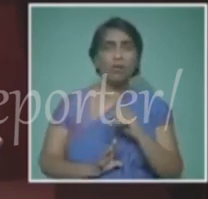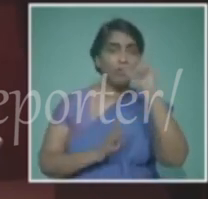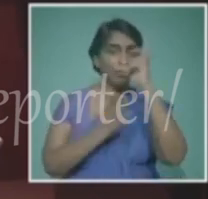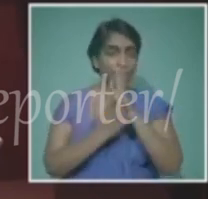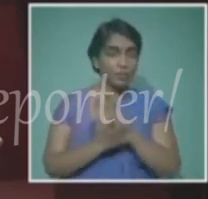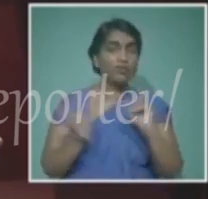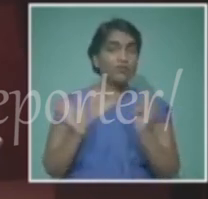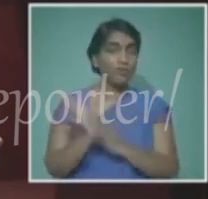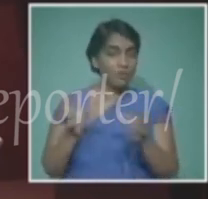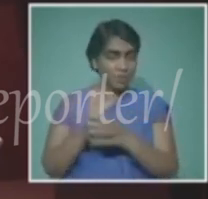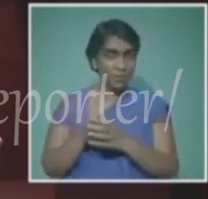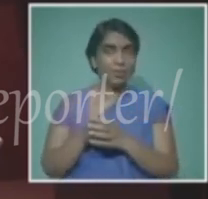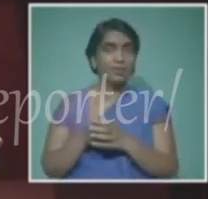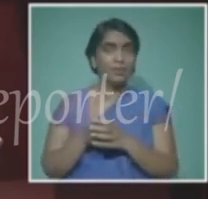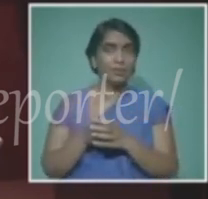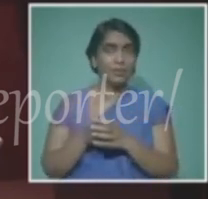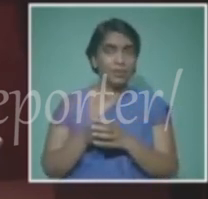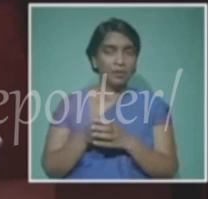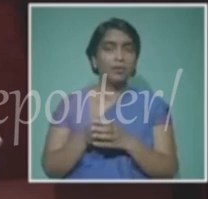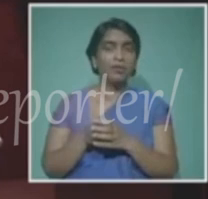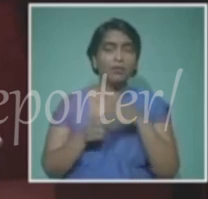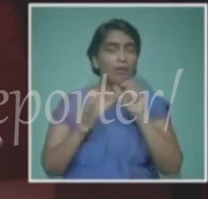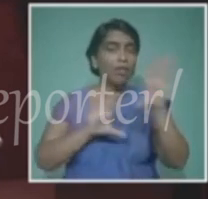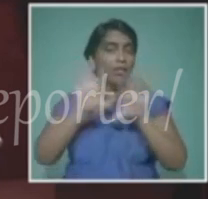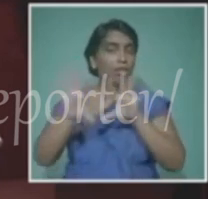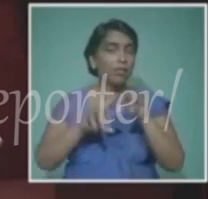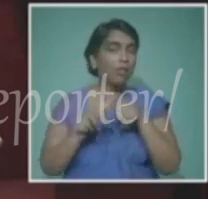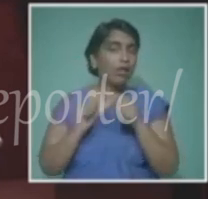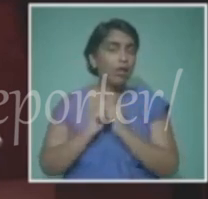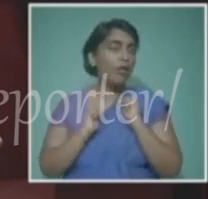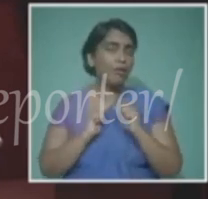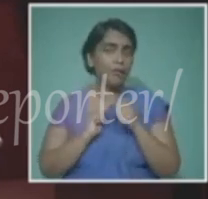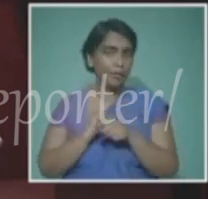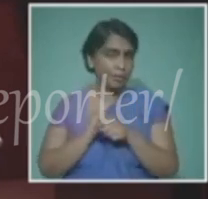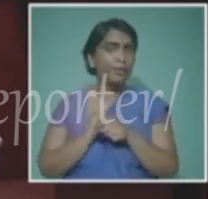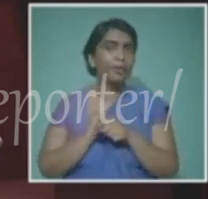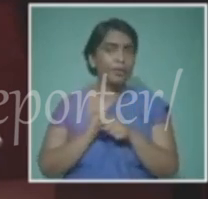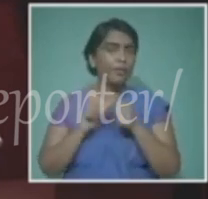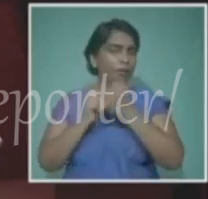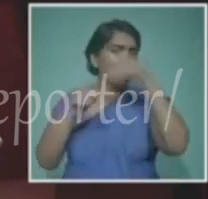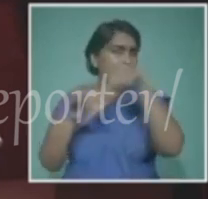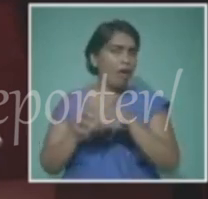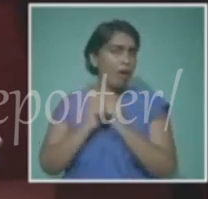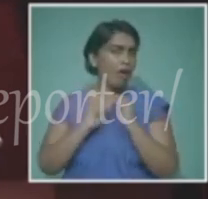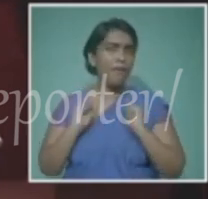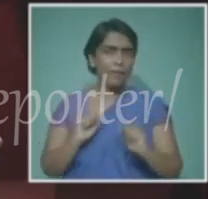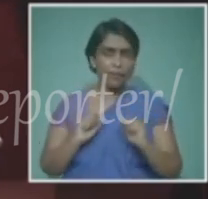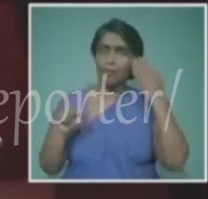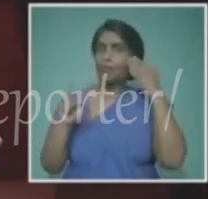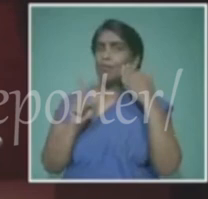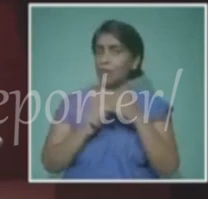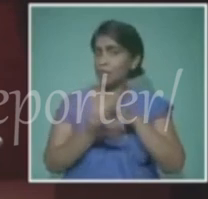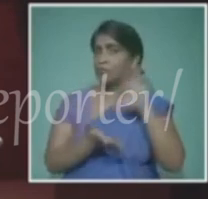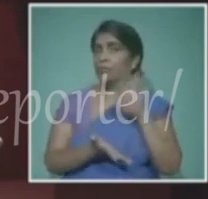කොන්ස්ටිටියුෂනල් කවුන්සිල් එක කොන්ස්ටිටියුට් කරන ආකාරය, its composition, ඒකේ සංයුතිය, ඒ සංයුතිය